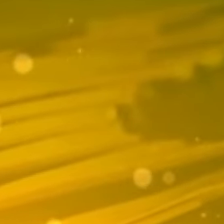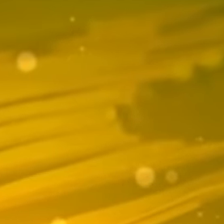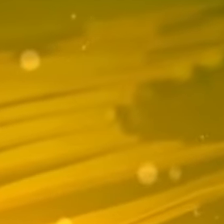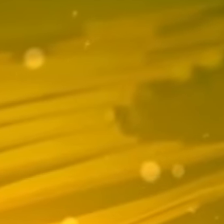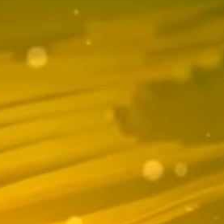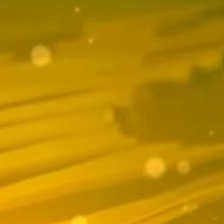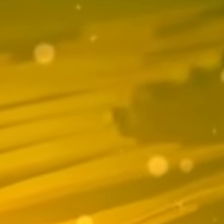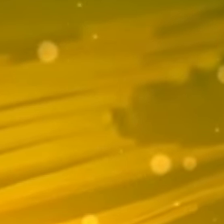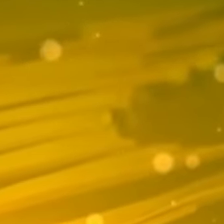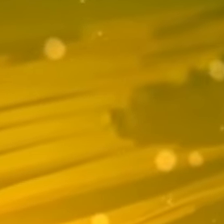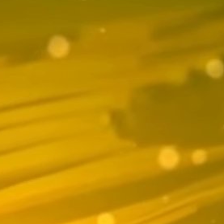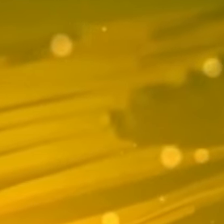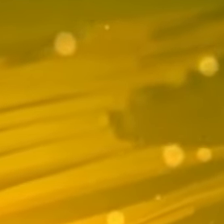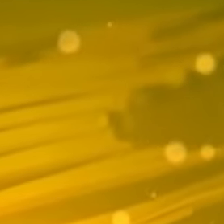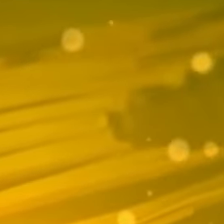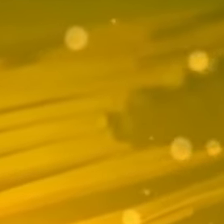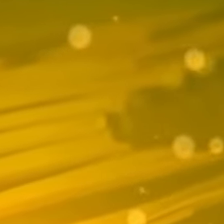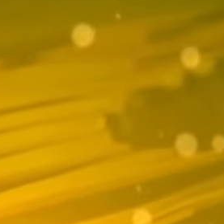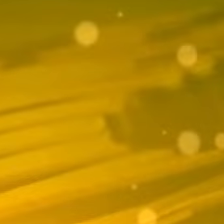الفرصة. سؤالي الأول